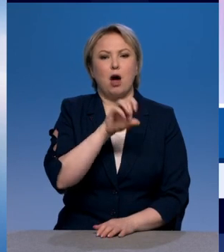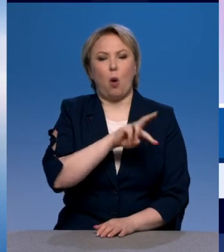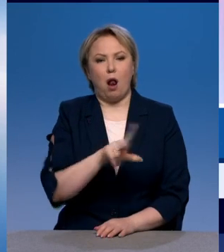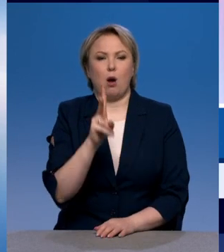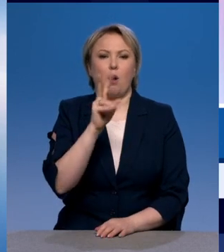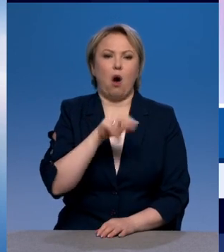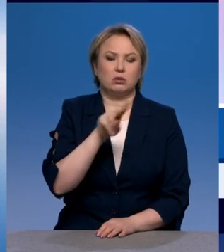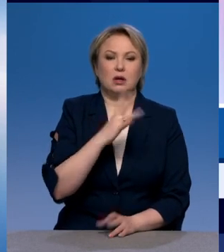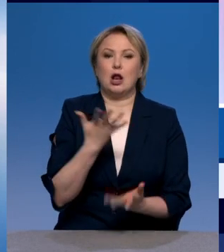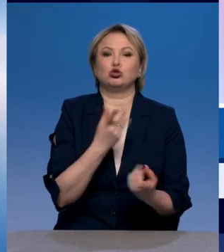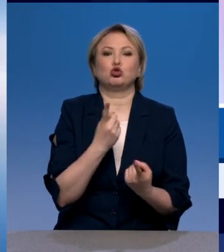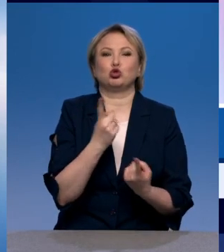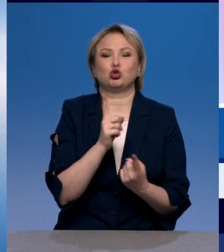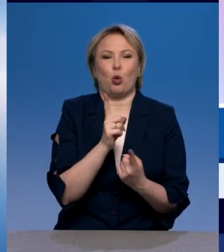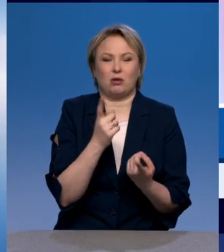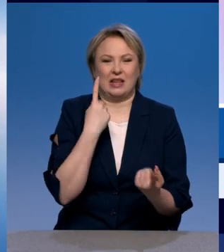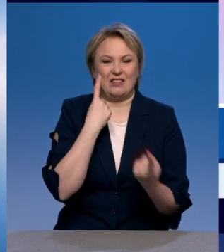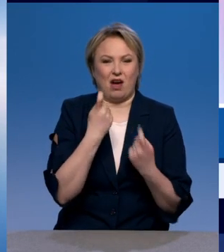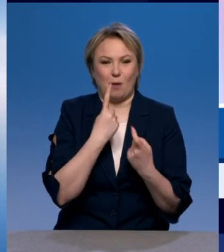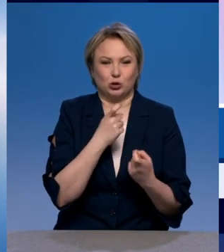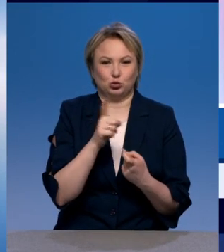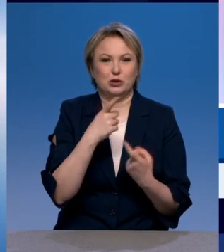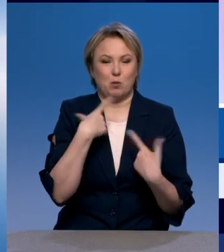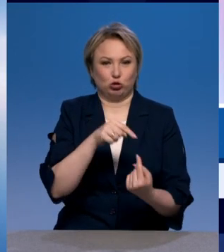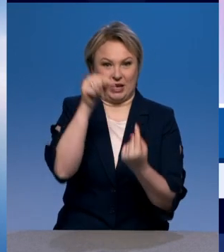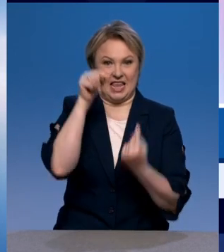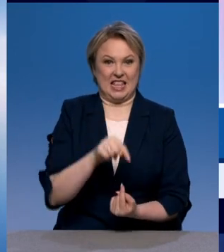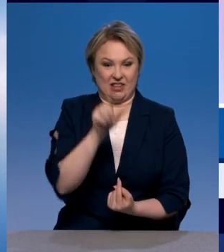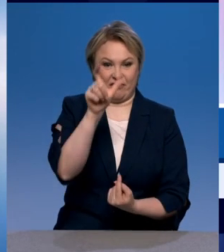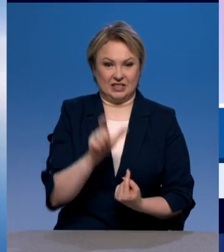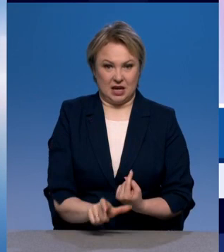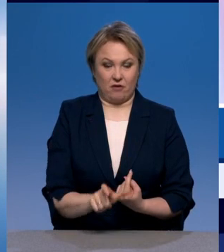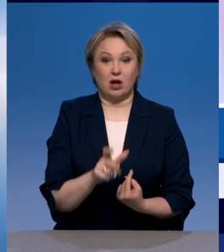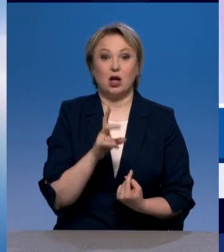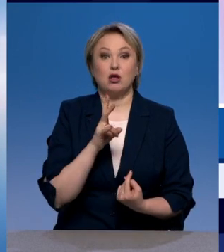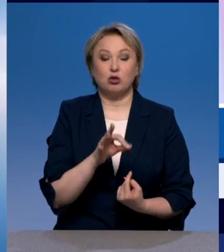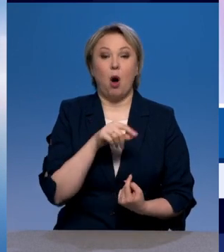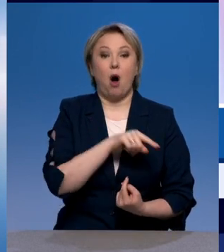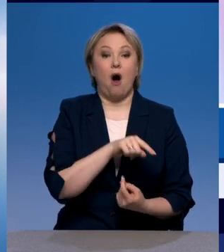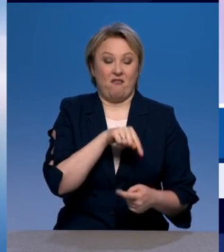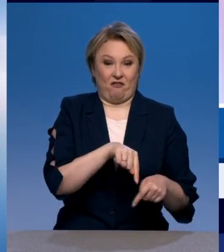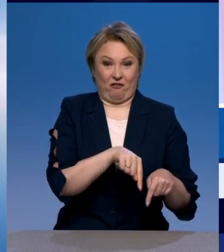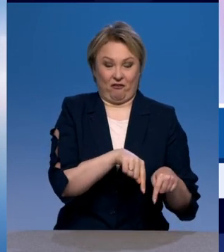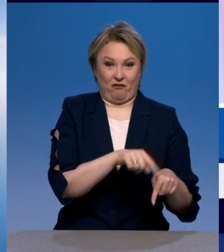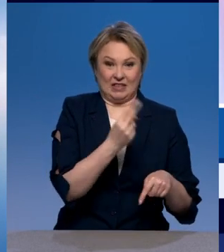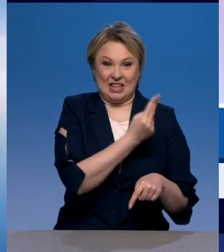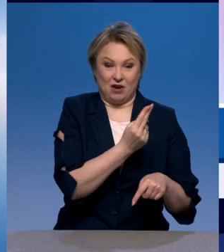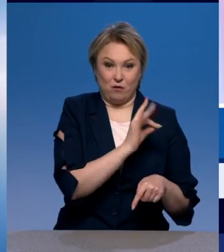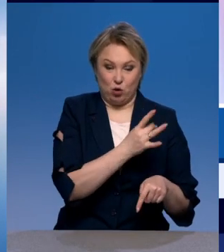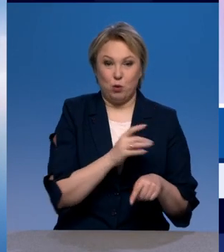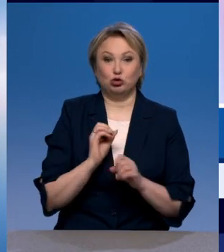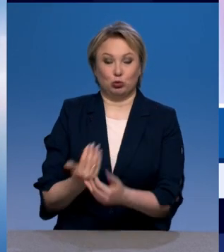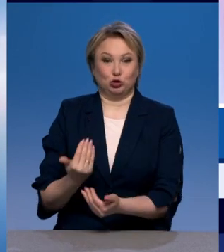какую-то идентифицирующую информацию, но в этом случае, в отличие от тех мошеннических действий, которые сегодня происходят с